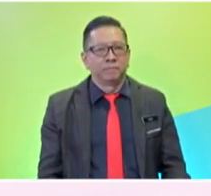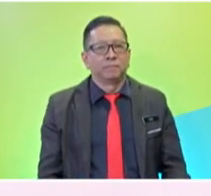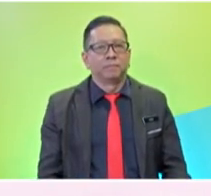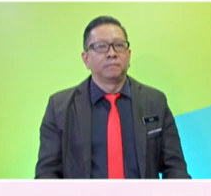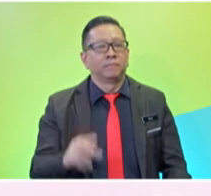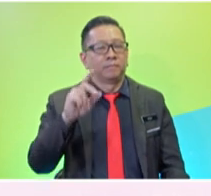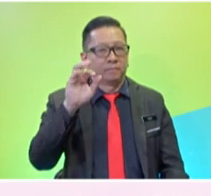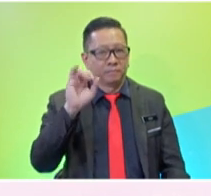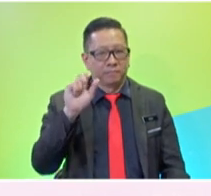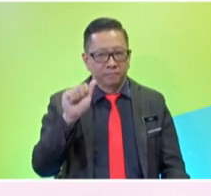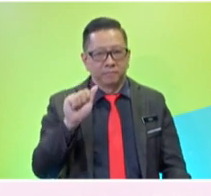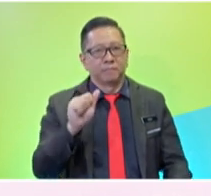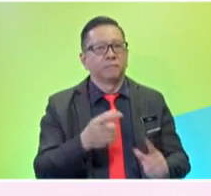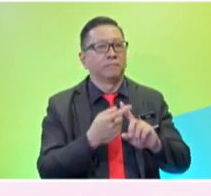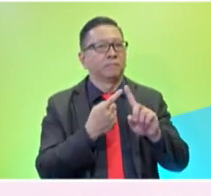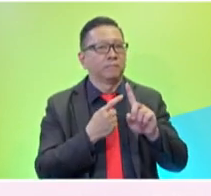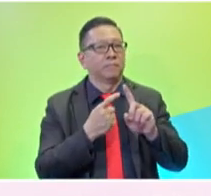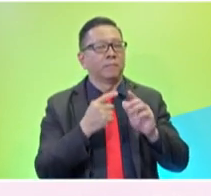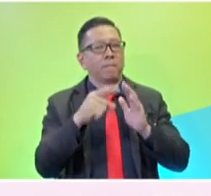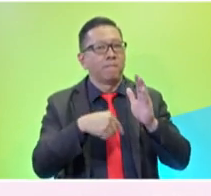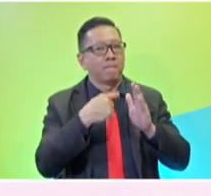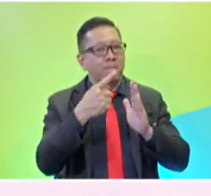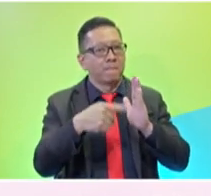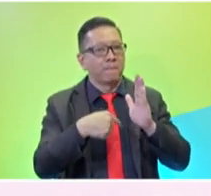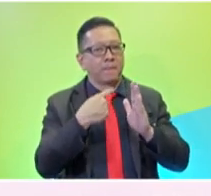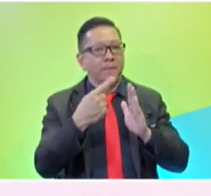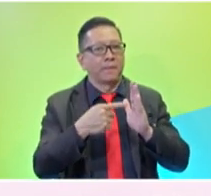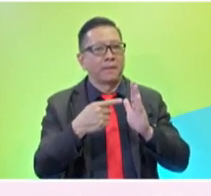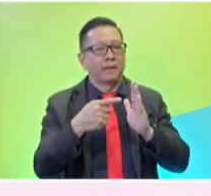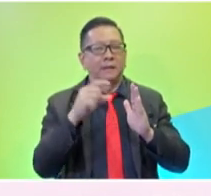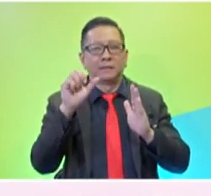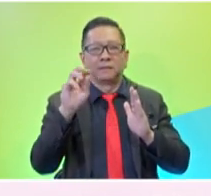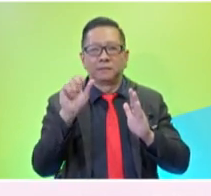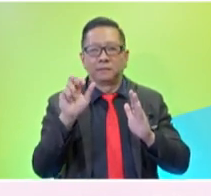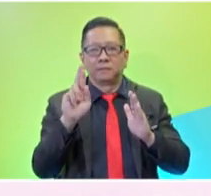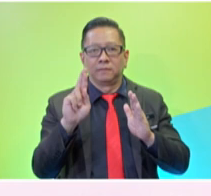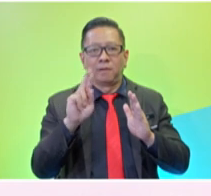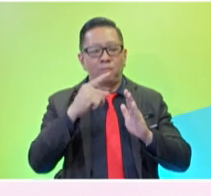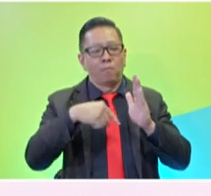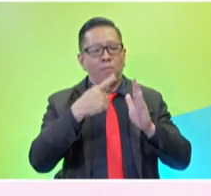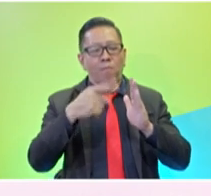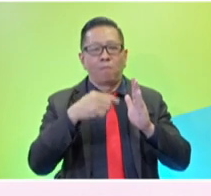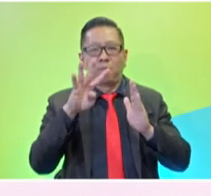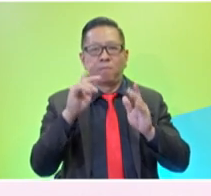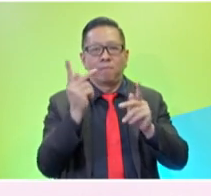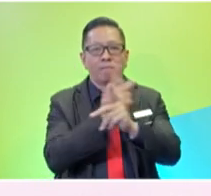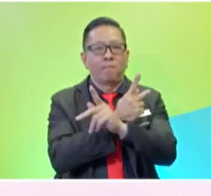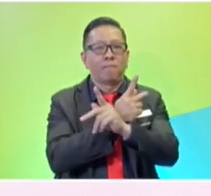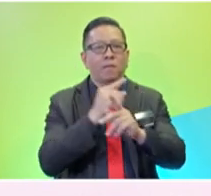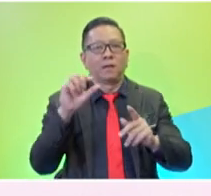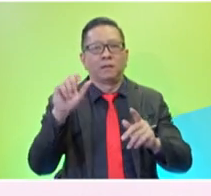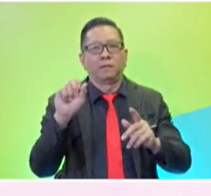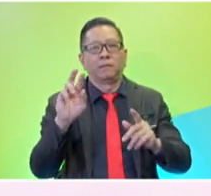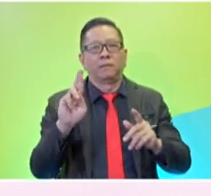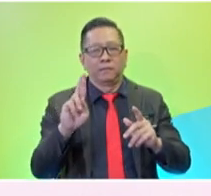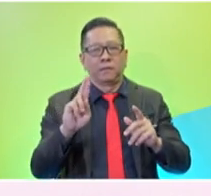daripada roda bergigi apabila dia yang besar berputar 4 kali dia yang besar